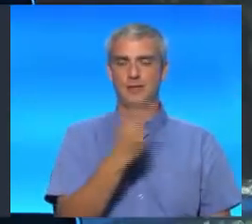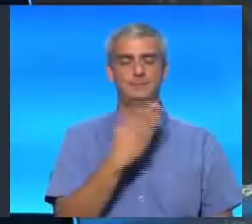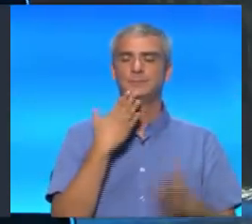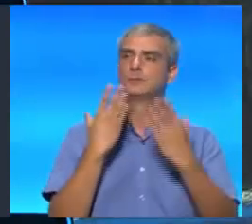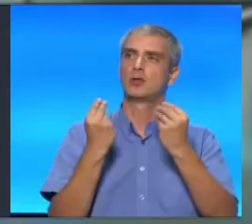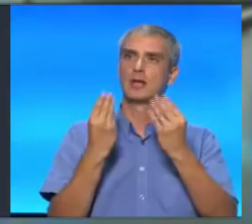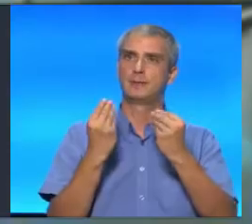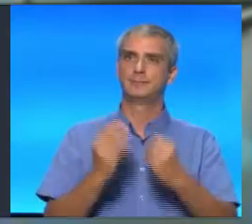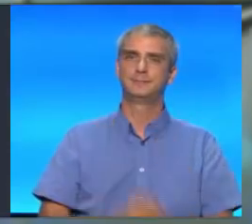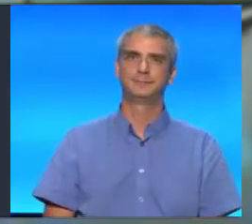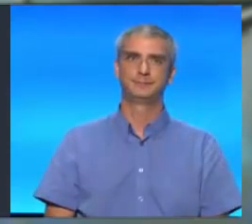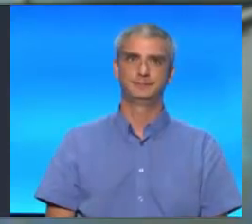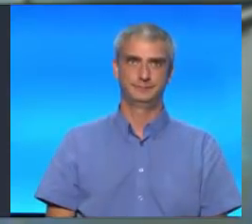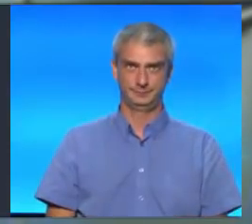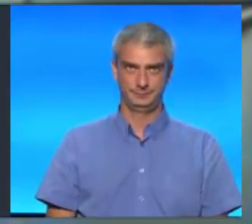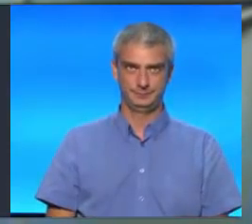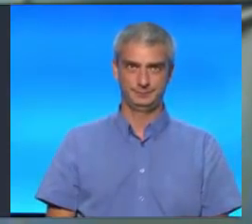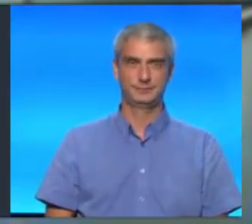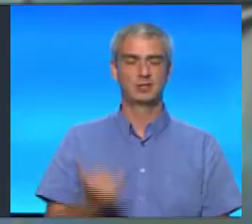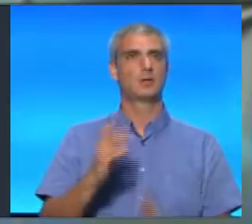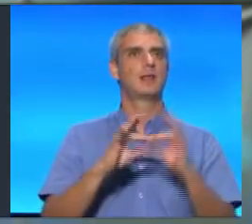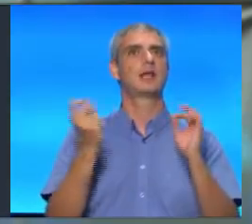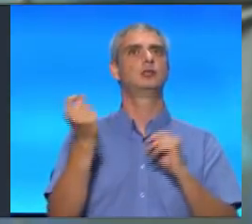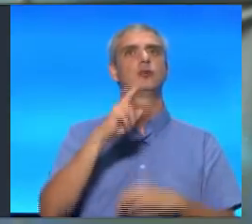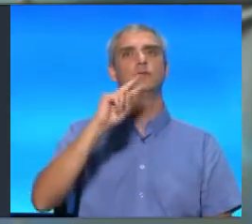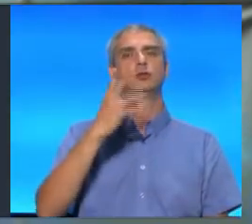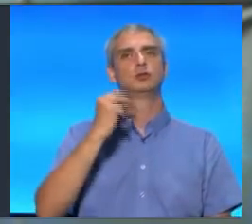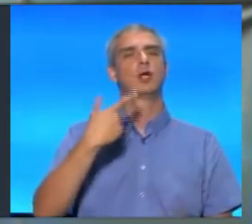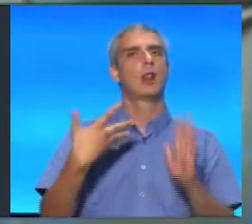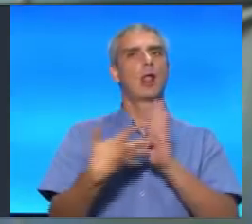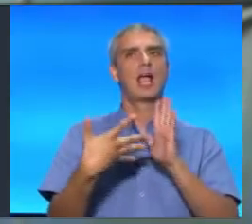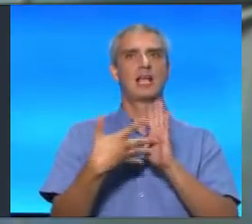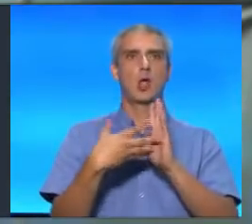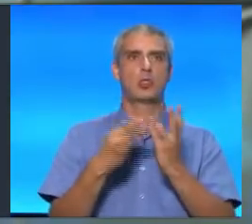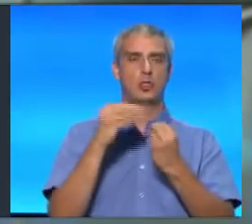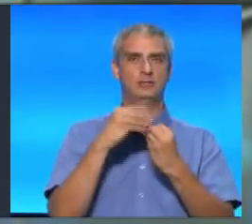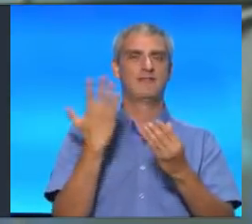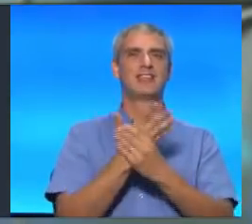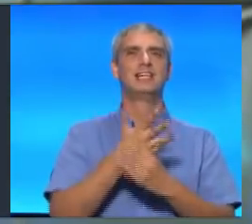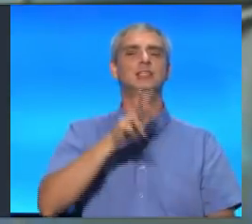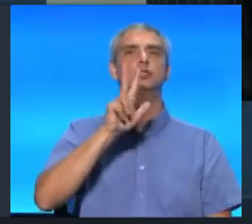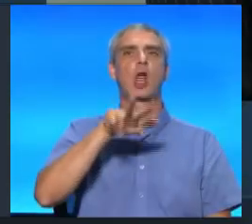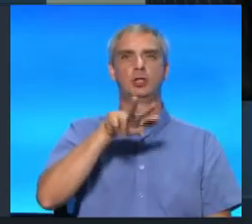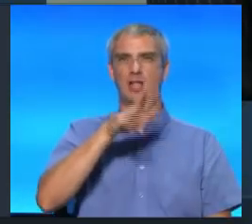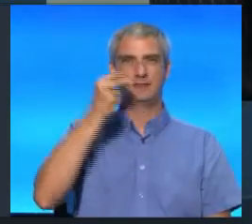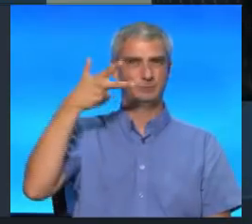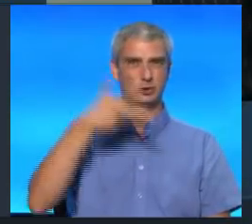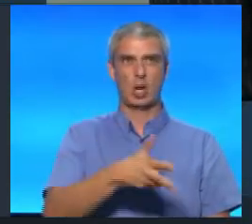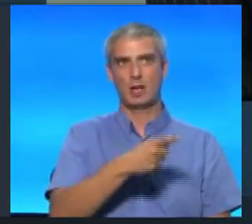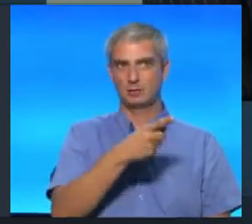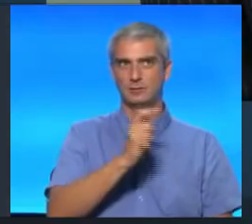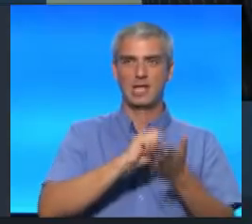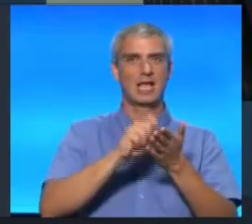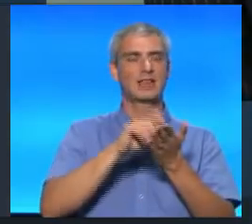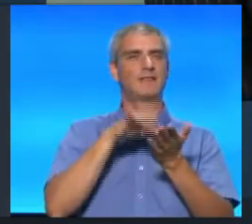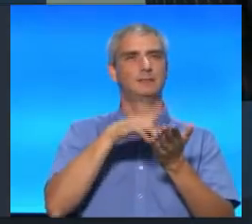הדברים. והיום החל השבוע השני של סבב החקירות הנוסף בתיק 3000. כתבנו רועי ינובסקי, אתה נמצא